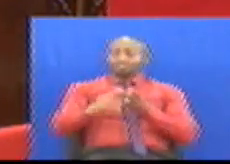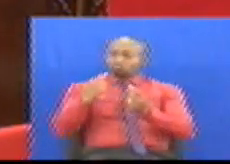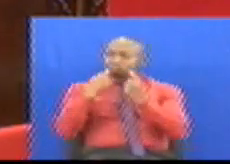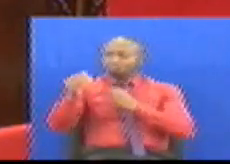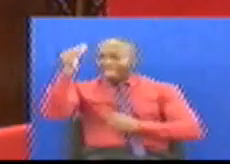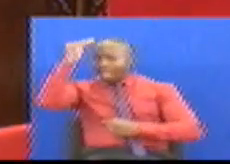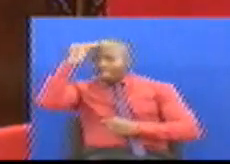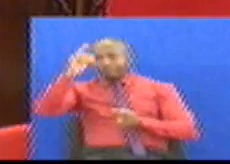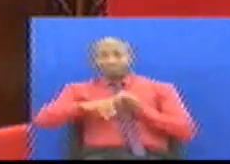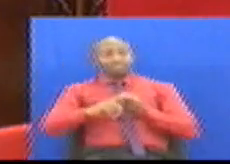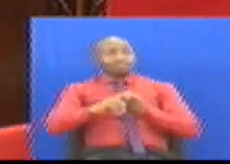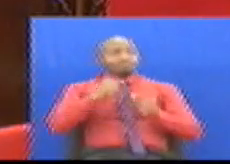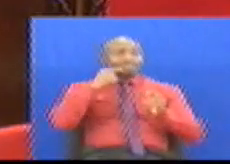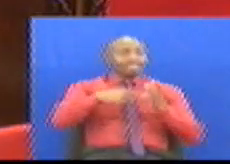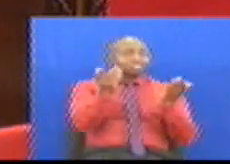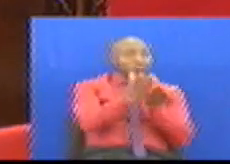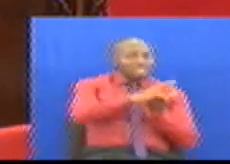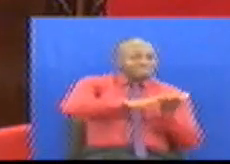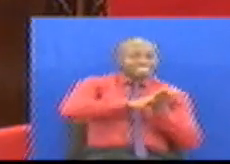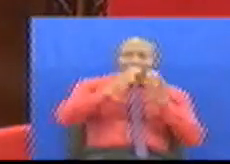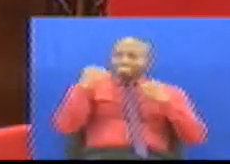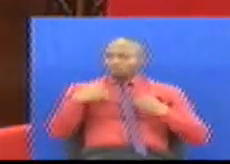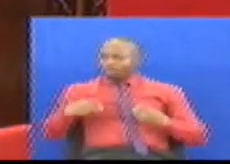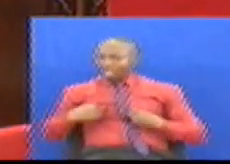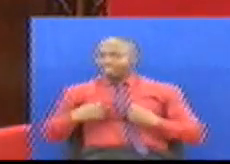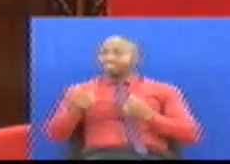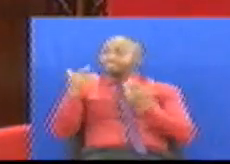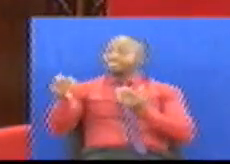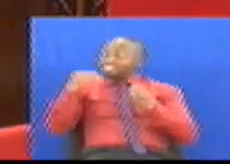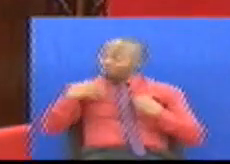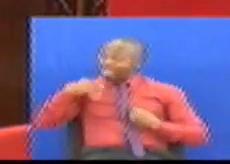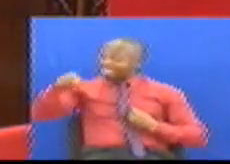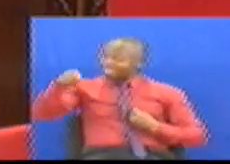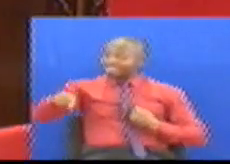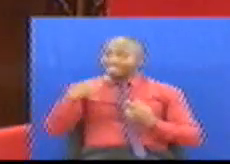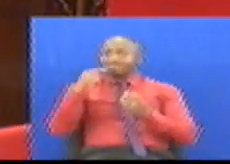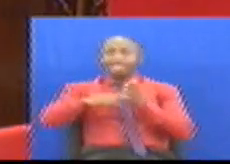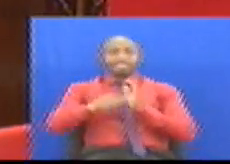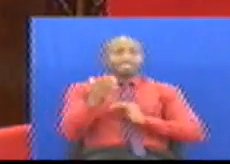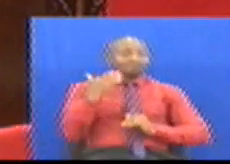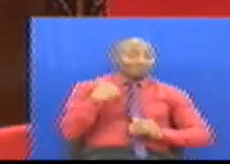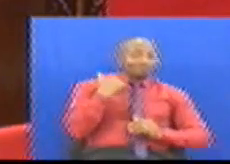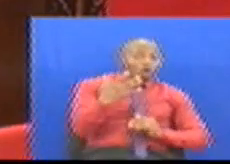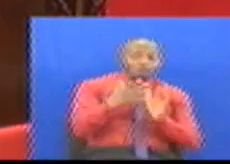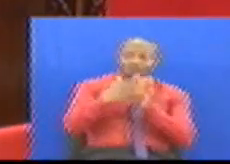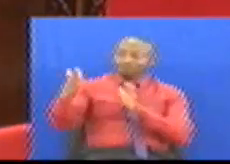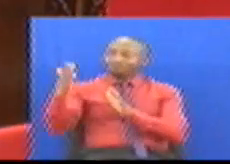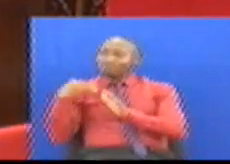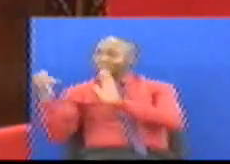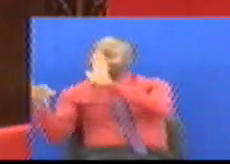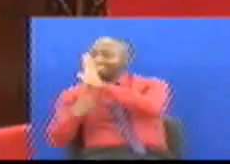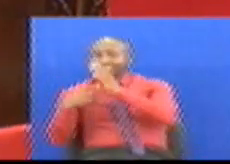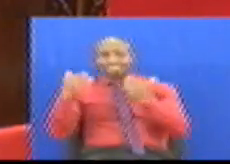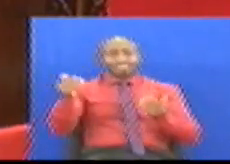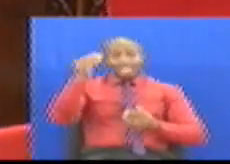maanake tuzungumza kidato shule ya msingi, sekondari. Na tunapozungumza sekondari, tunazungumza kidato cha nne na kidato cha sita. Kwa nini sasa elimu